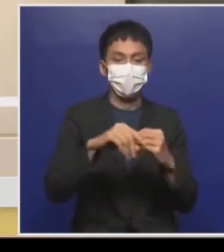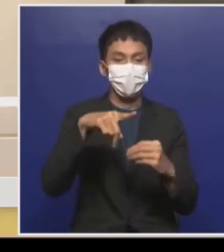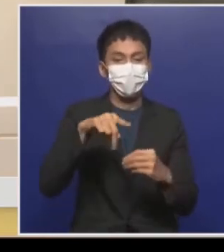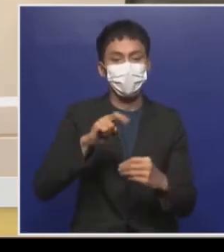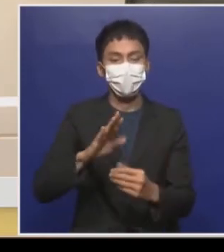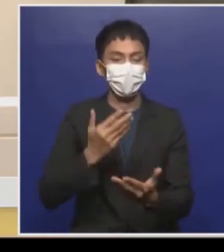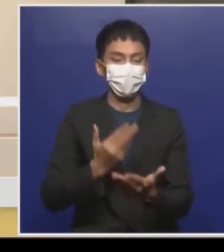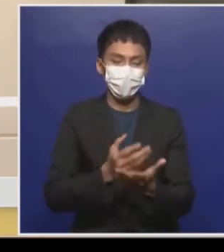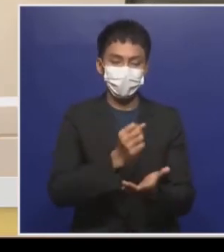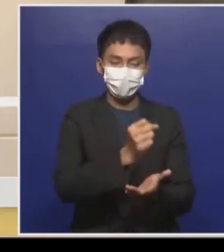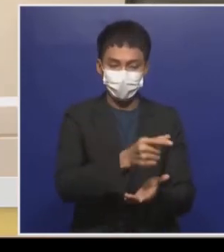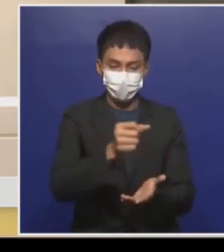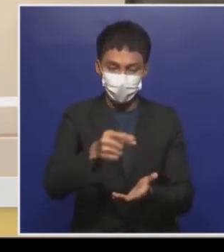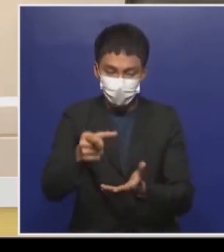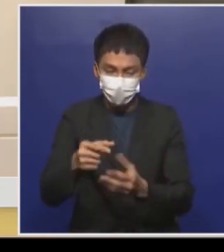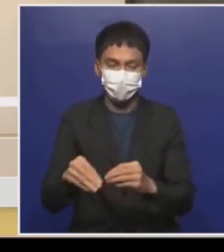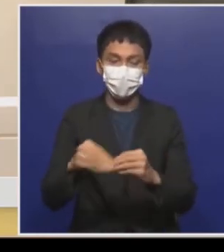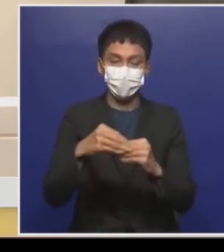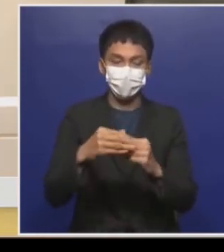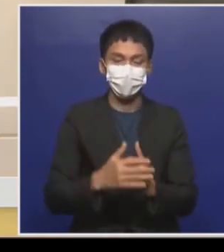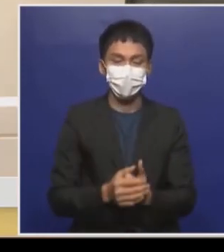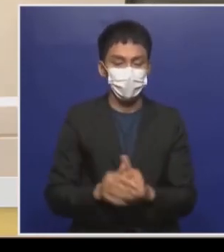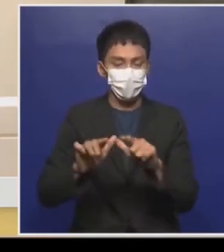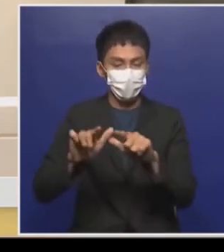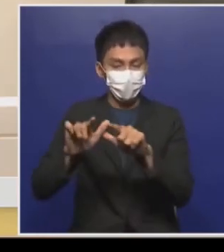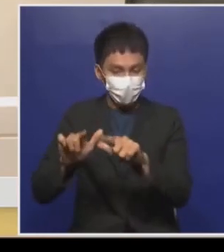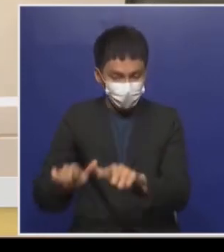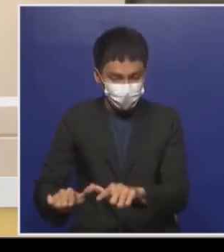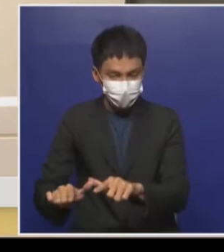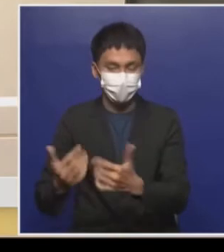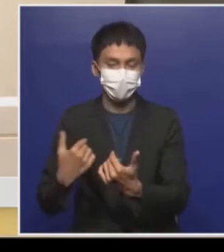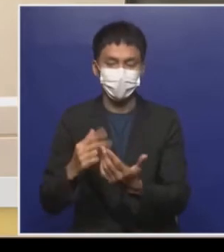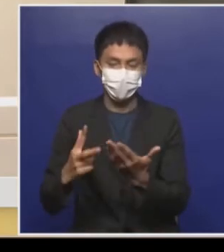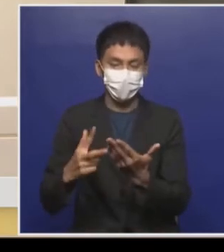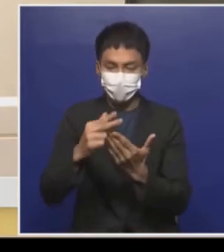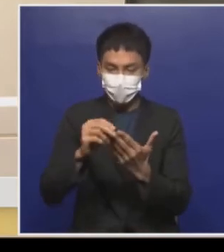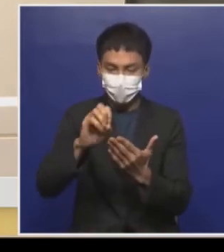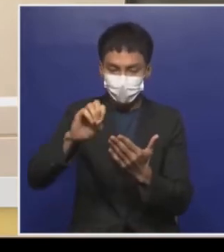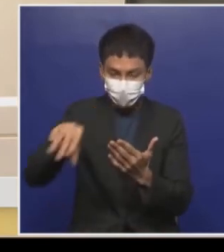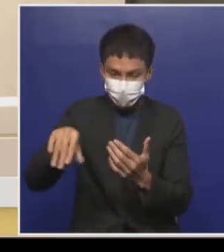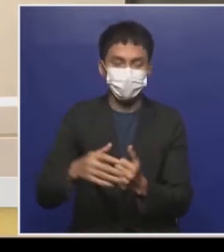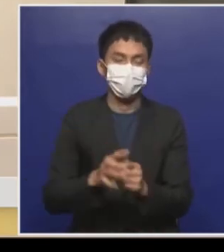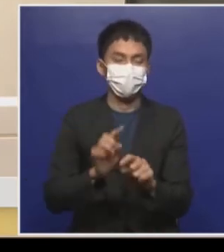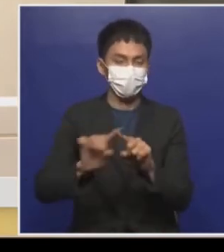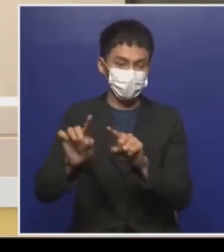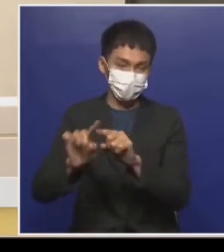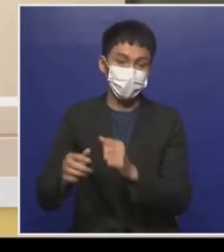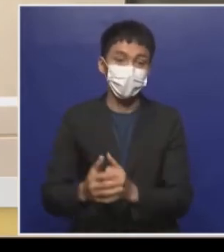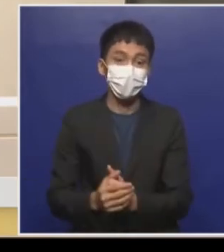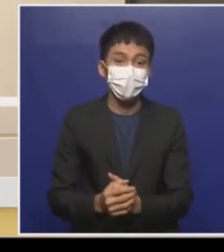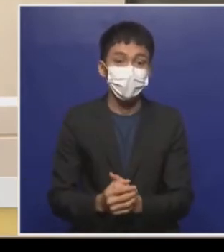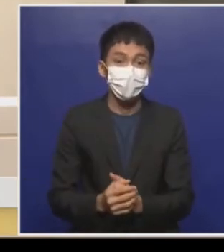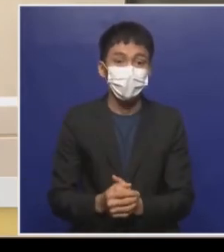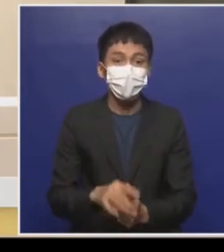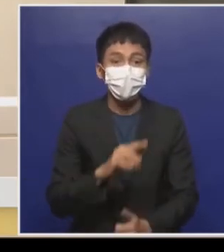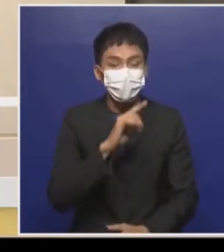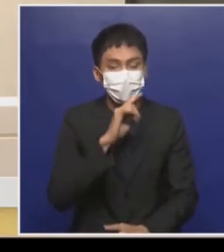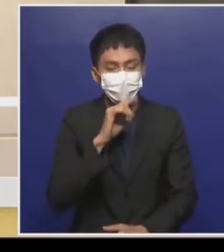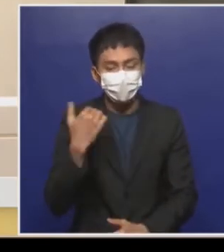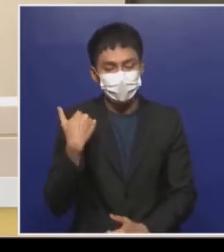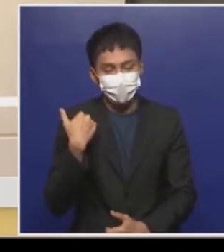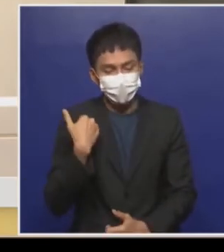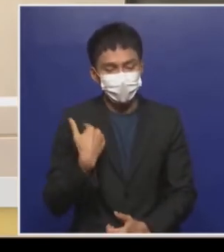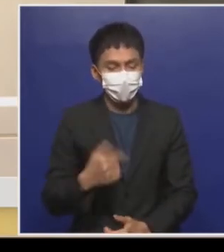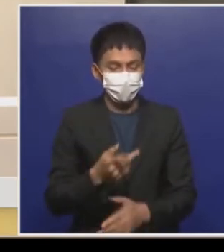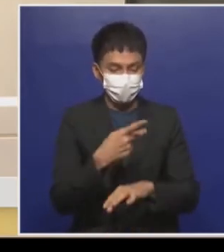บางรายการหรอลดในบากรายการหรอตัดท้งไปในบางรายการจะอยากจะกรบเรียนท่ประทานดวย